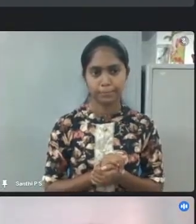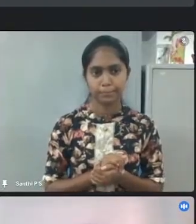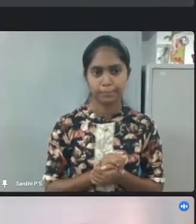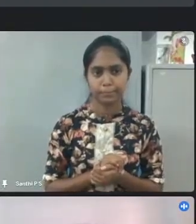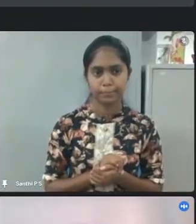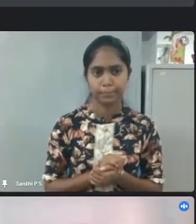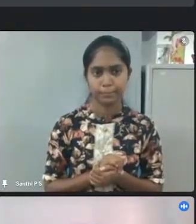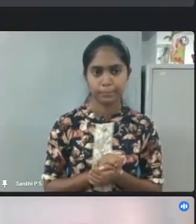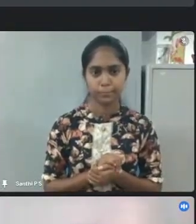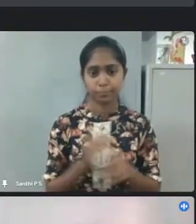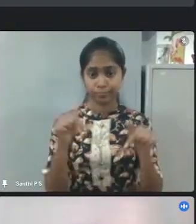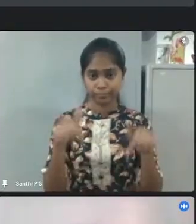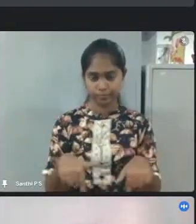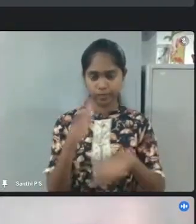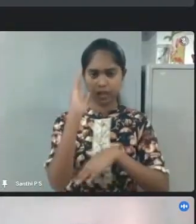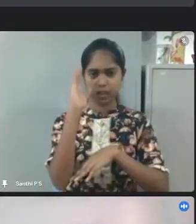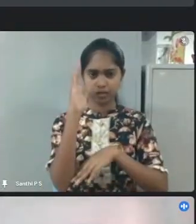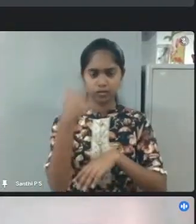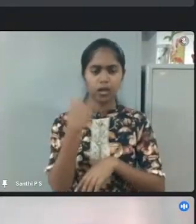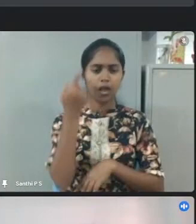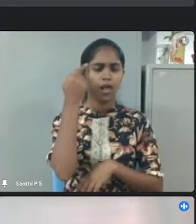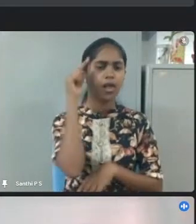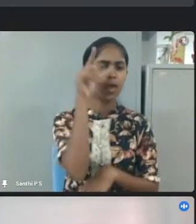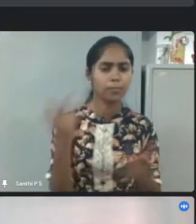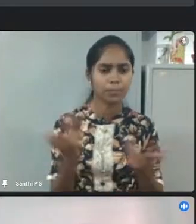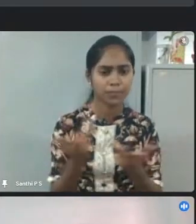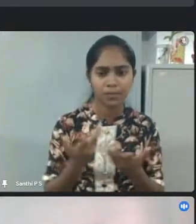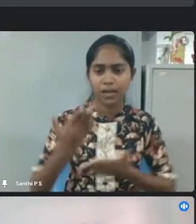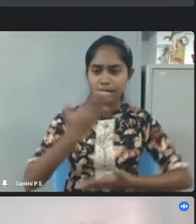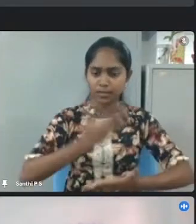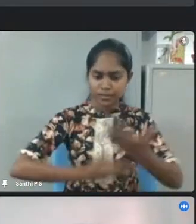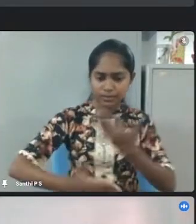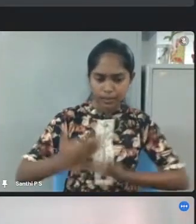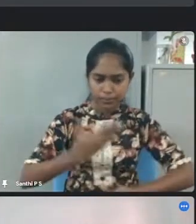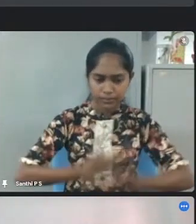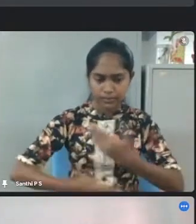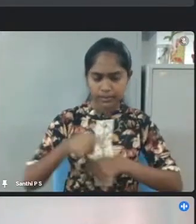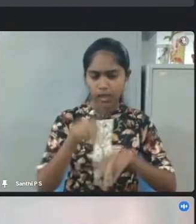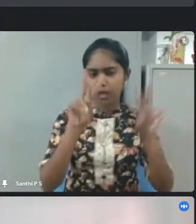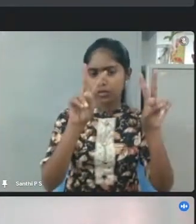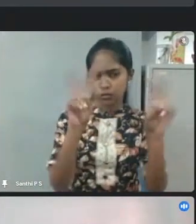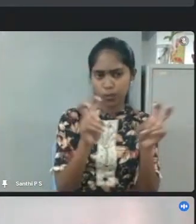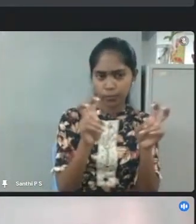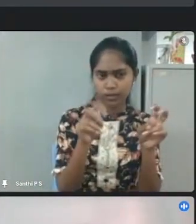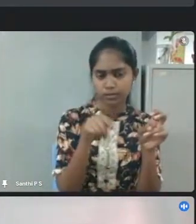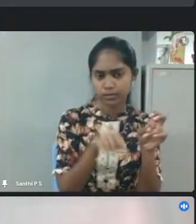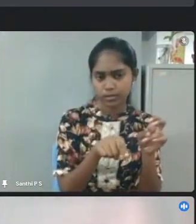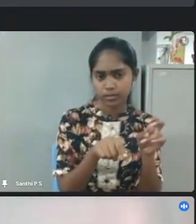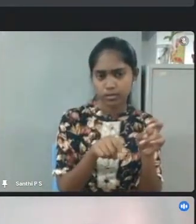ഇന്നത്തെ ഒരു ടോക്കിൽ നമ്മൾ ഉദ്ദേശിക്കുന്നത് ഭിന്നശേഷി എന്ന ഒരു ആശയത്തെ പറ്റി